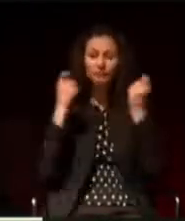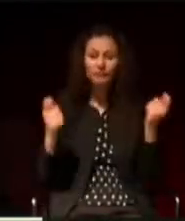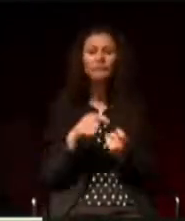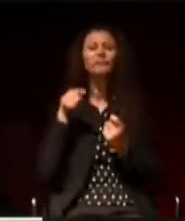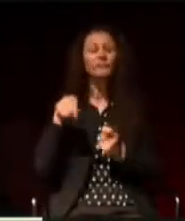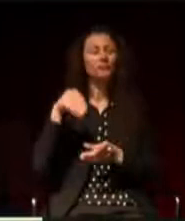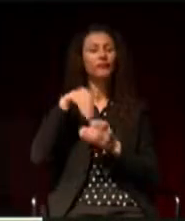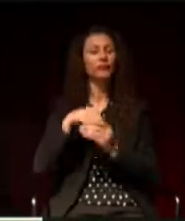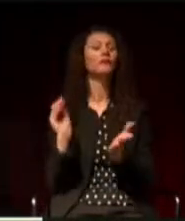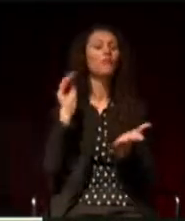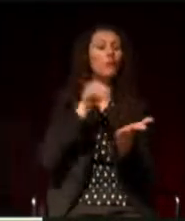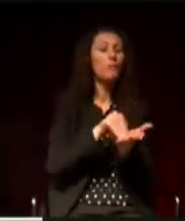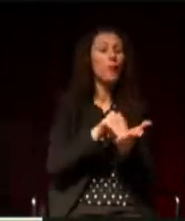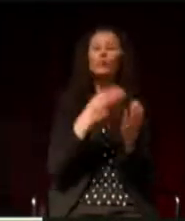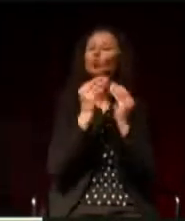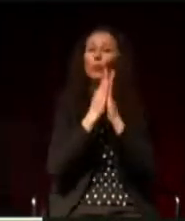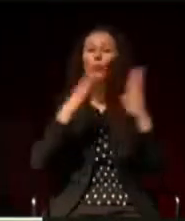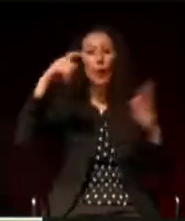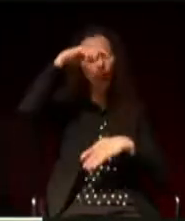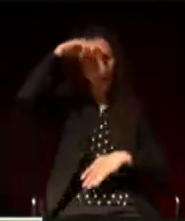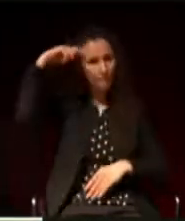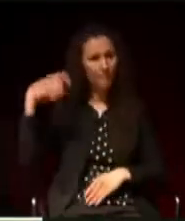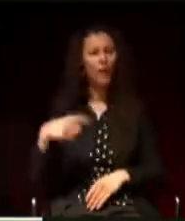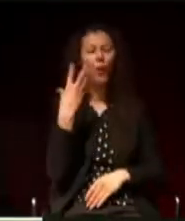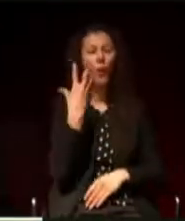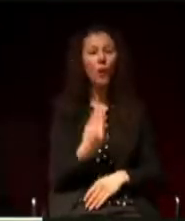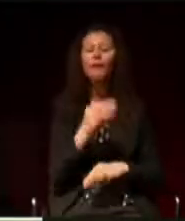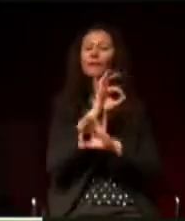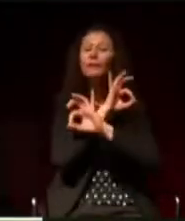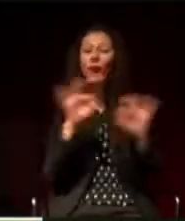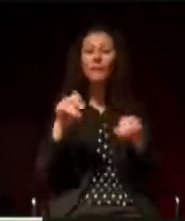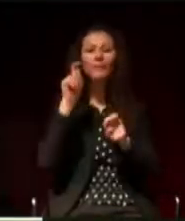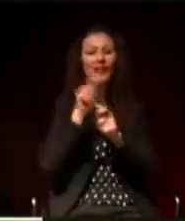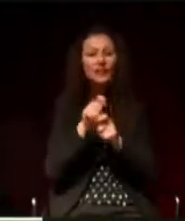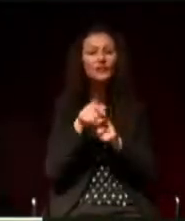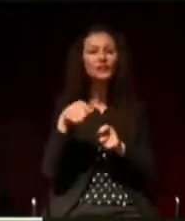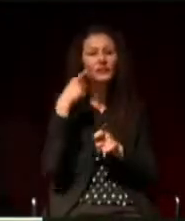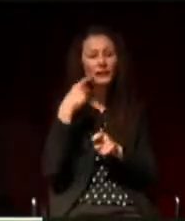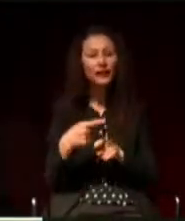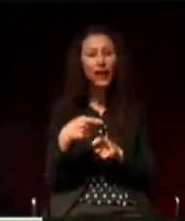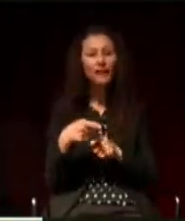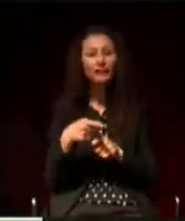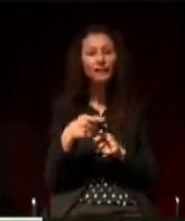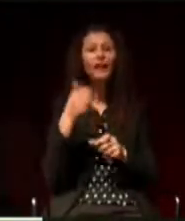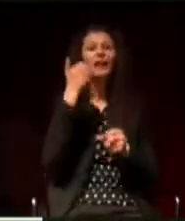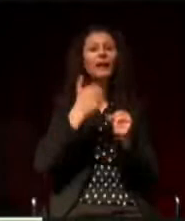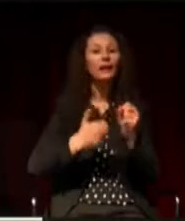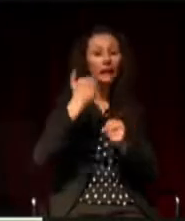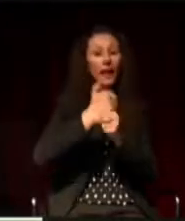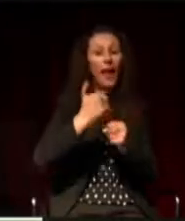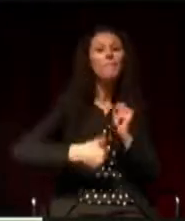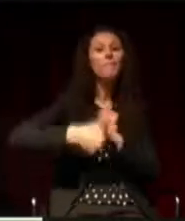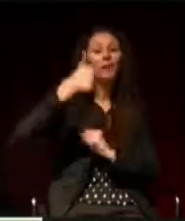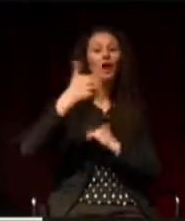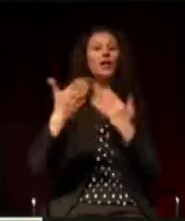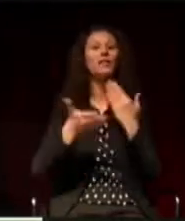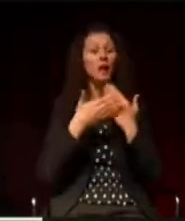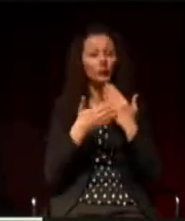bir noktaya getirmek için büyük emek sarf eden, tam iş bozul derken devreye giren Genel Başkan